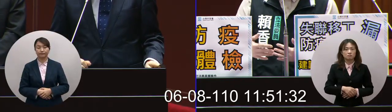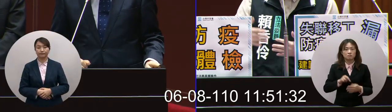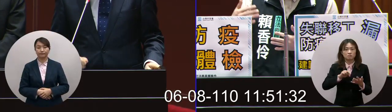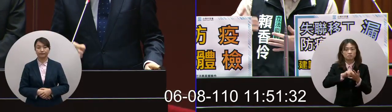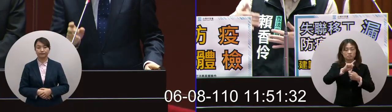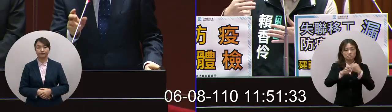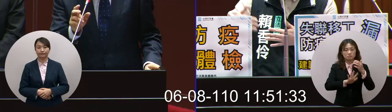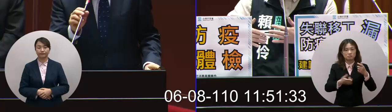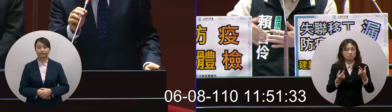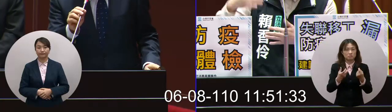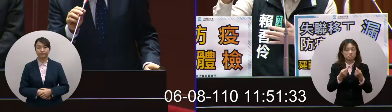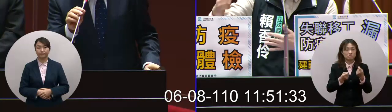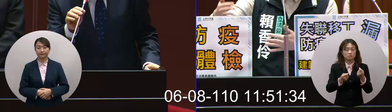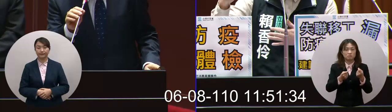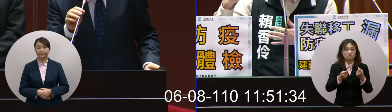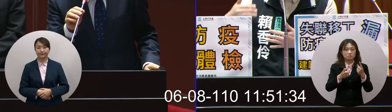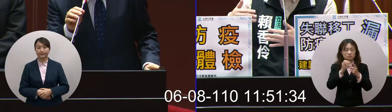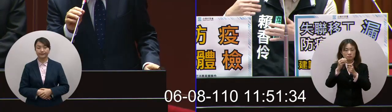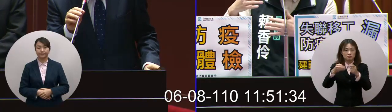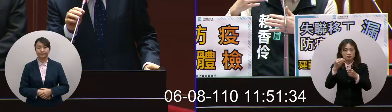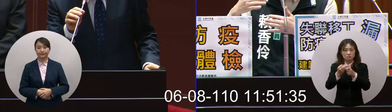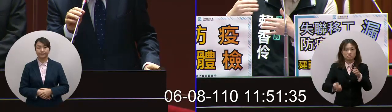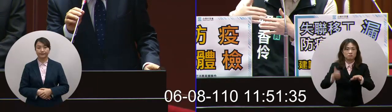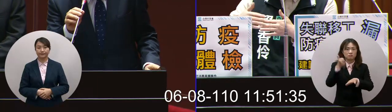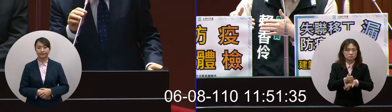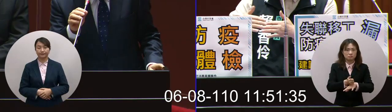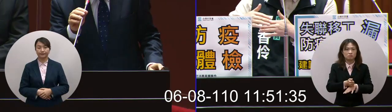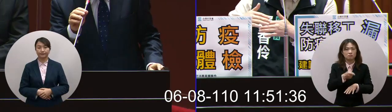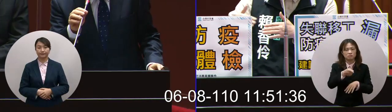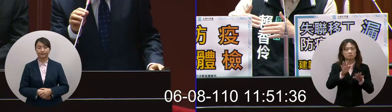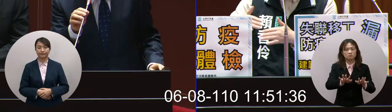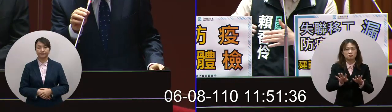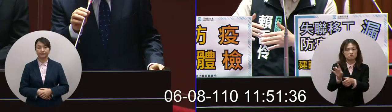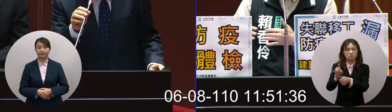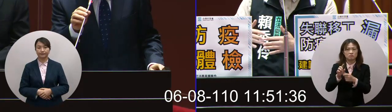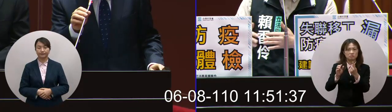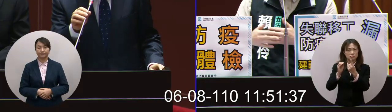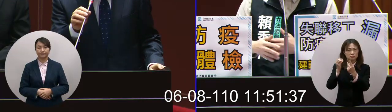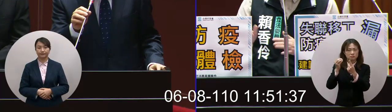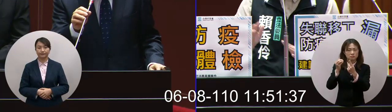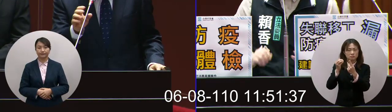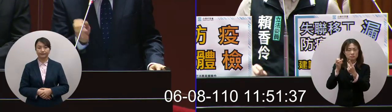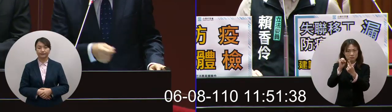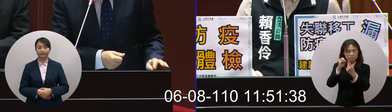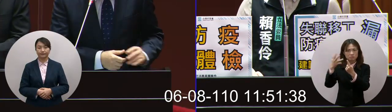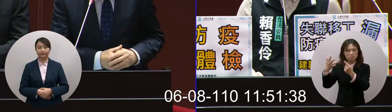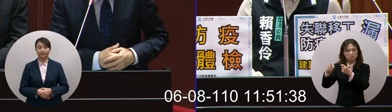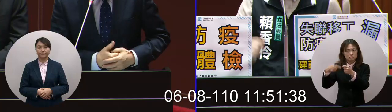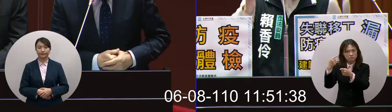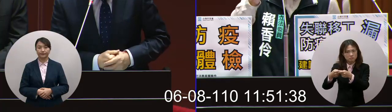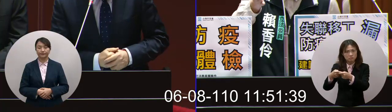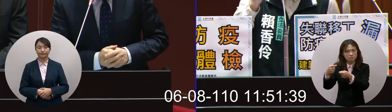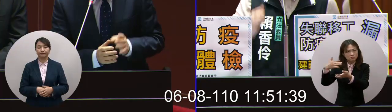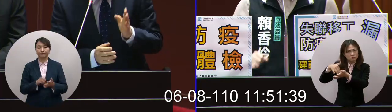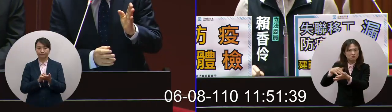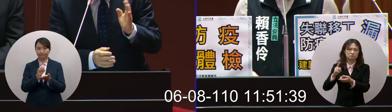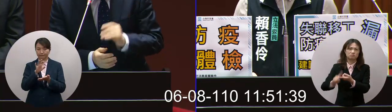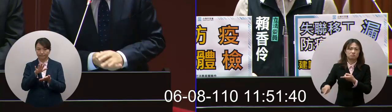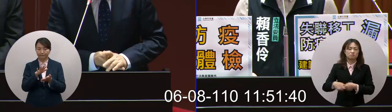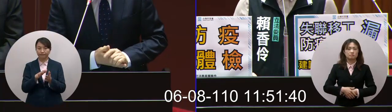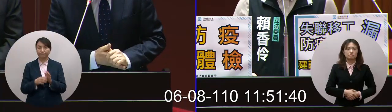2019年才来的，所以你现在去处理2018跟2019，用这个申报时间未完结，好像不是很充分理由。我 报